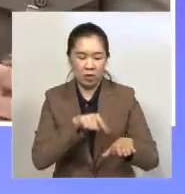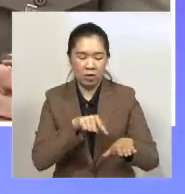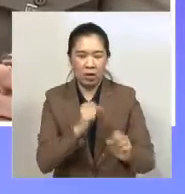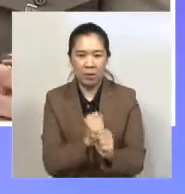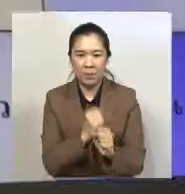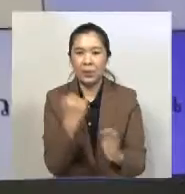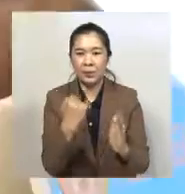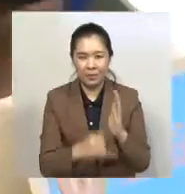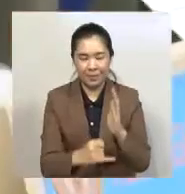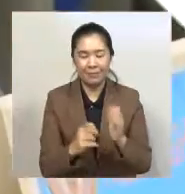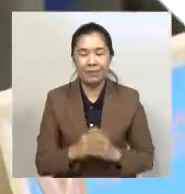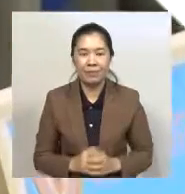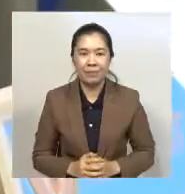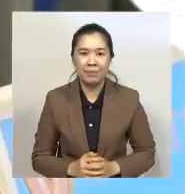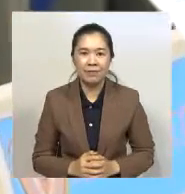ความผิด